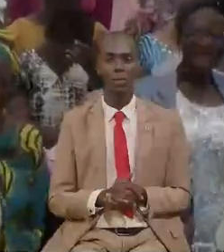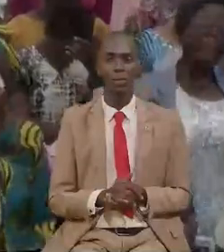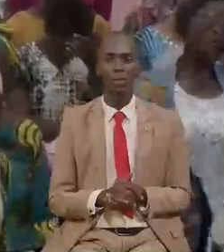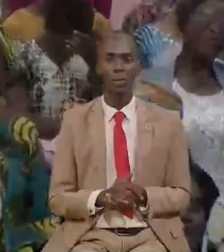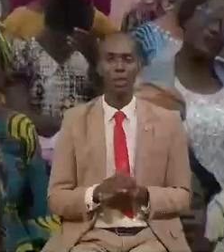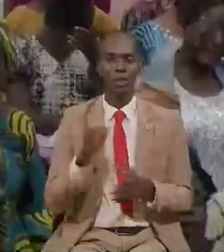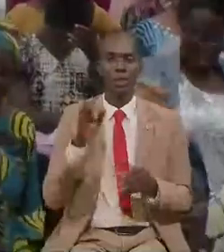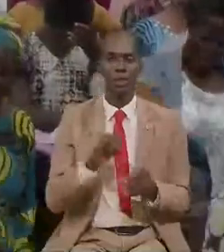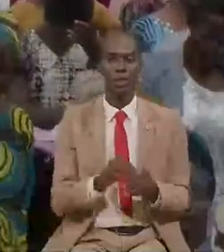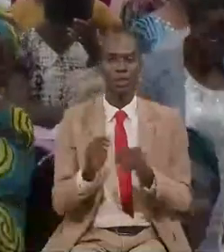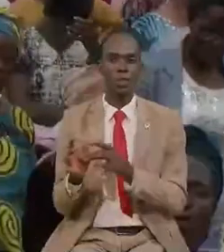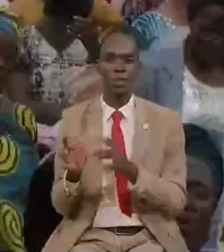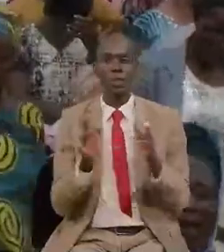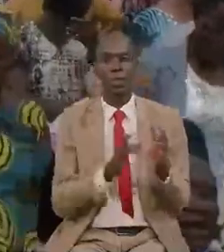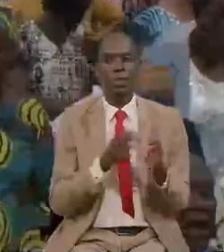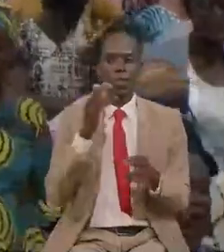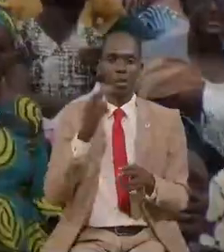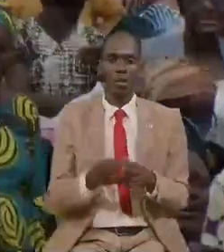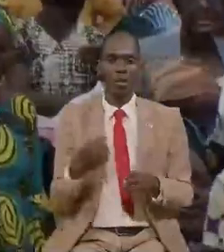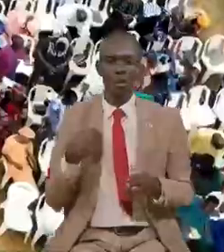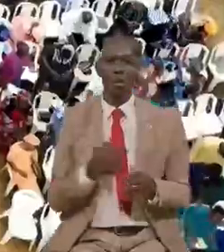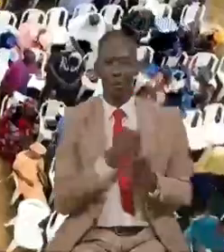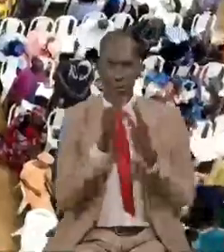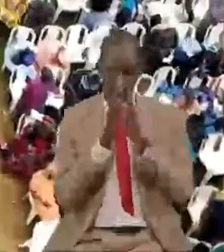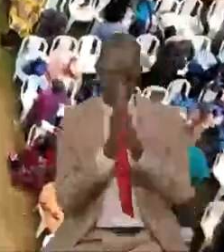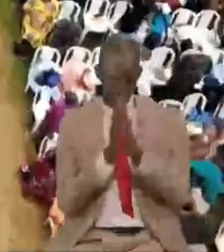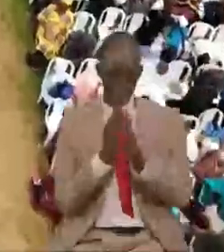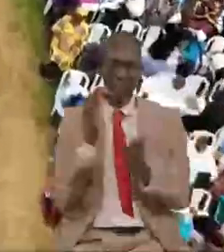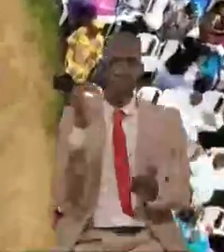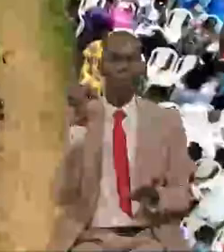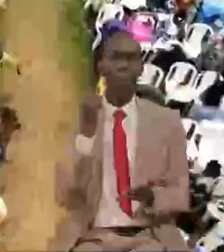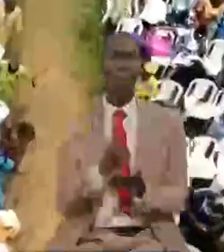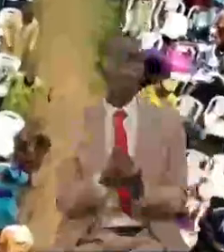au nom de Jésus, nous prions.